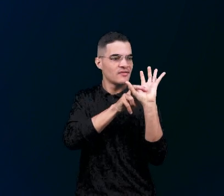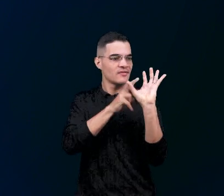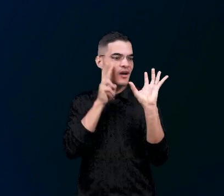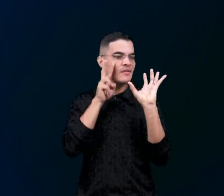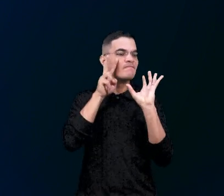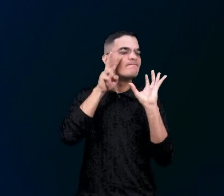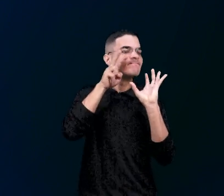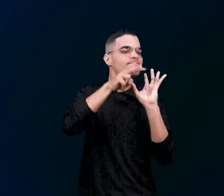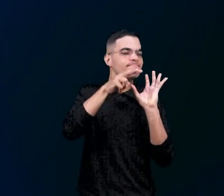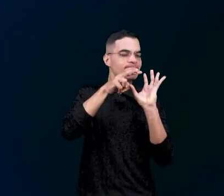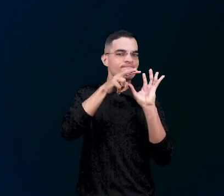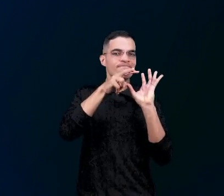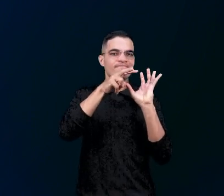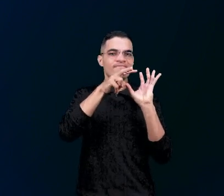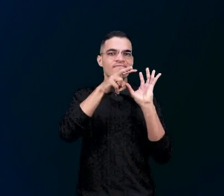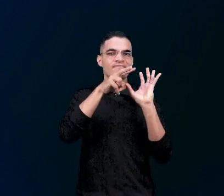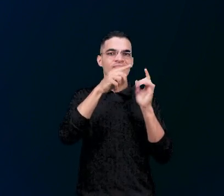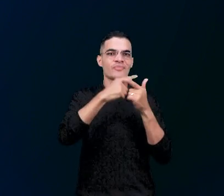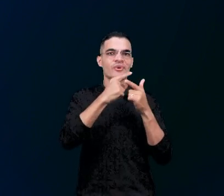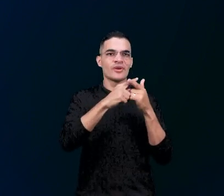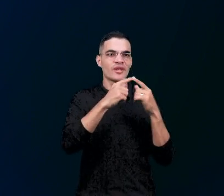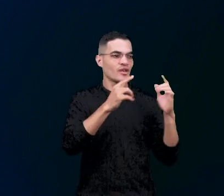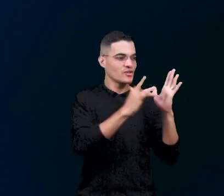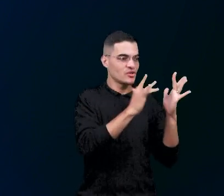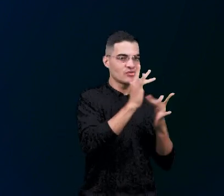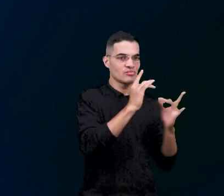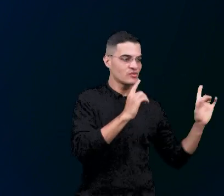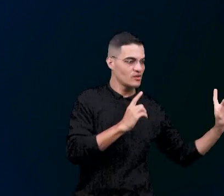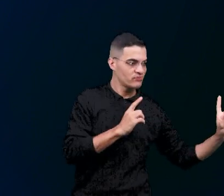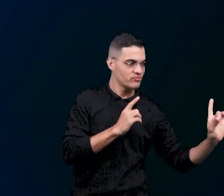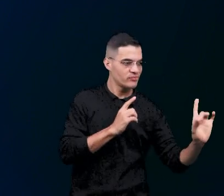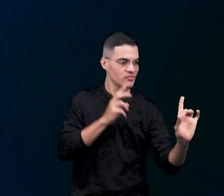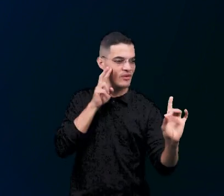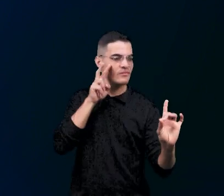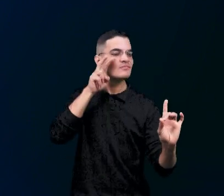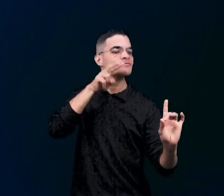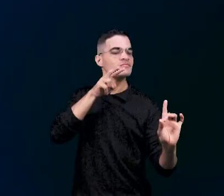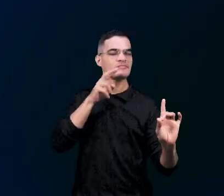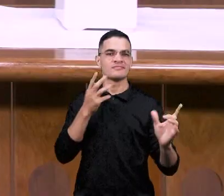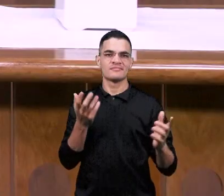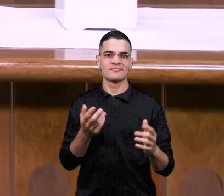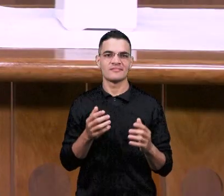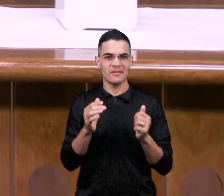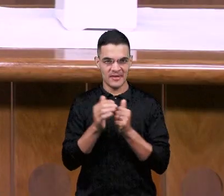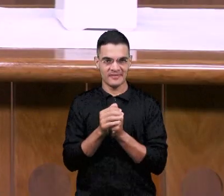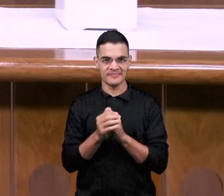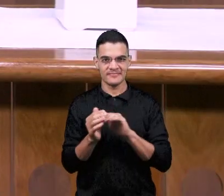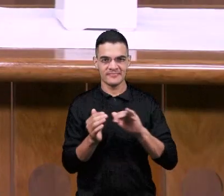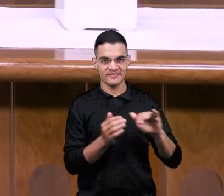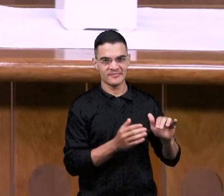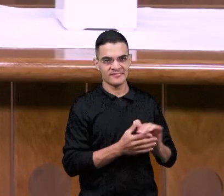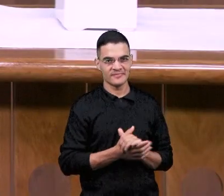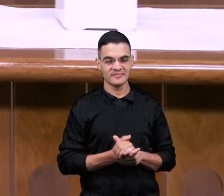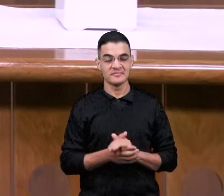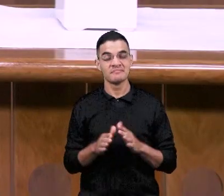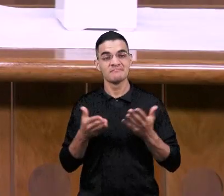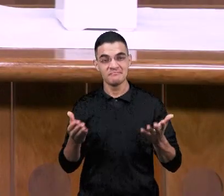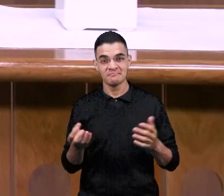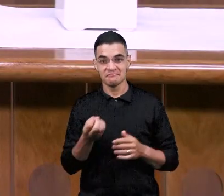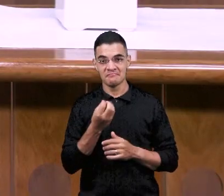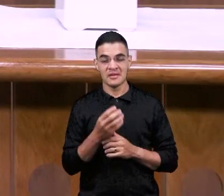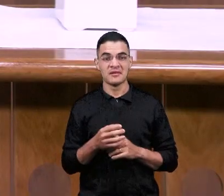figuier, un sycomore pour voir celui qui avait passé par la main à la paix du Seigneur Jésus. Très